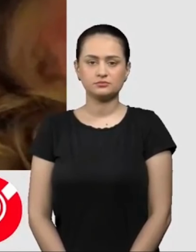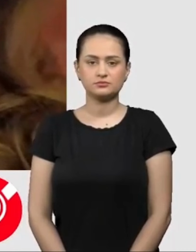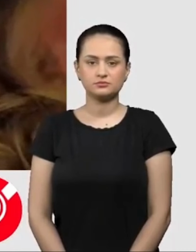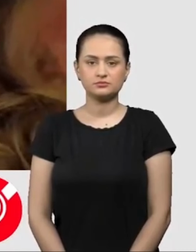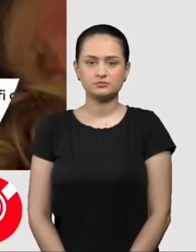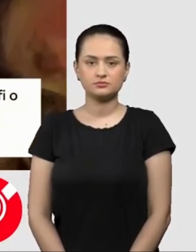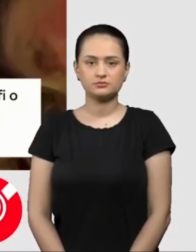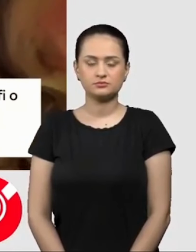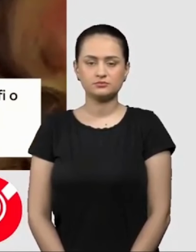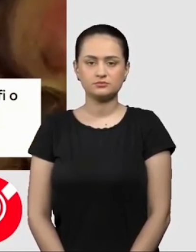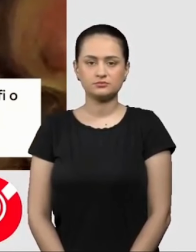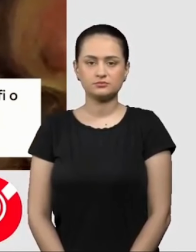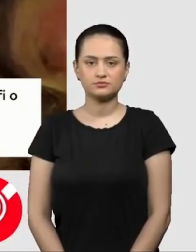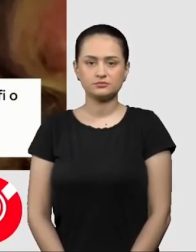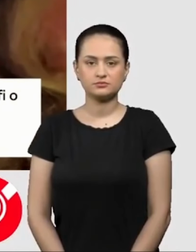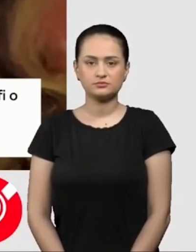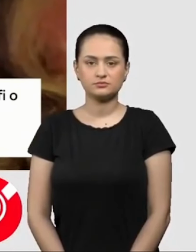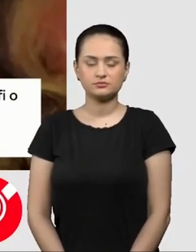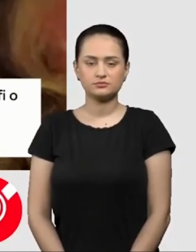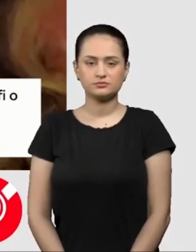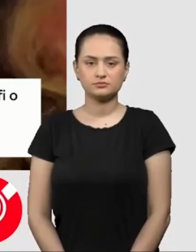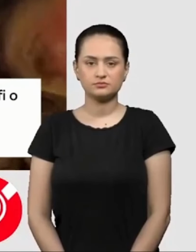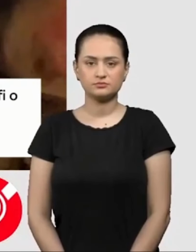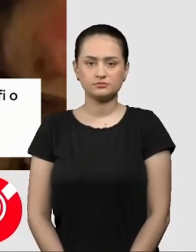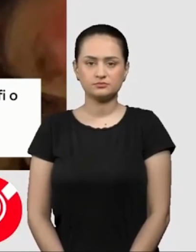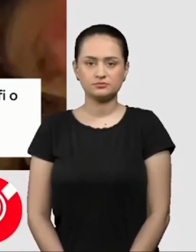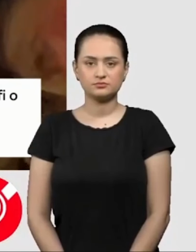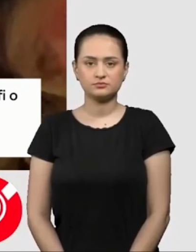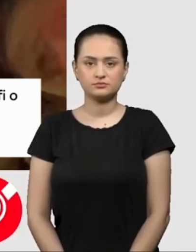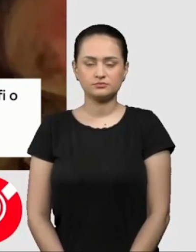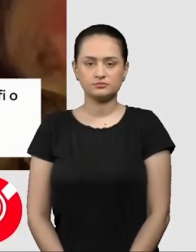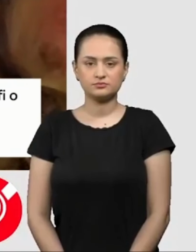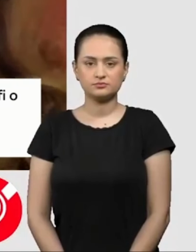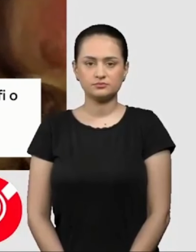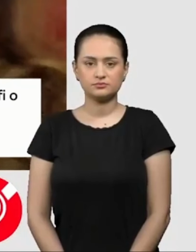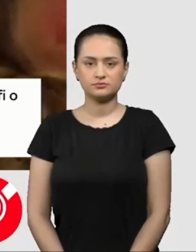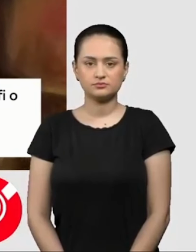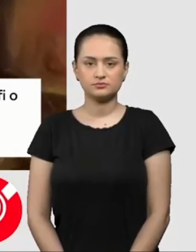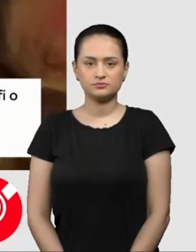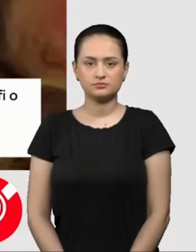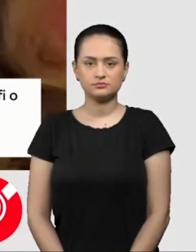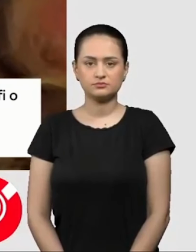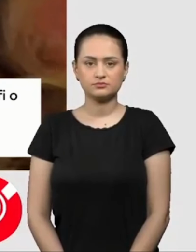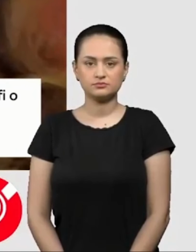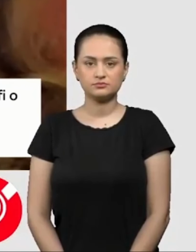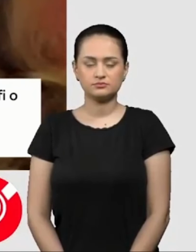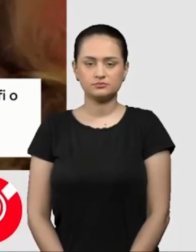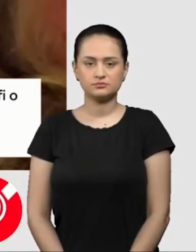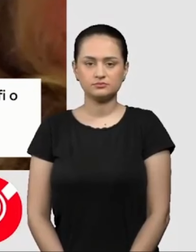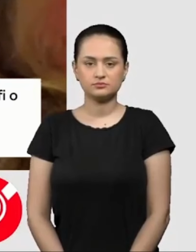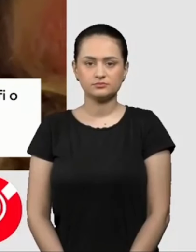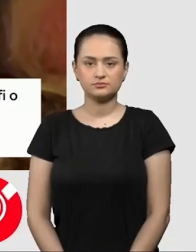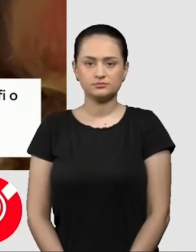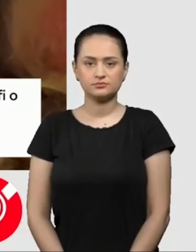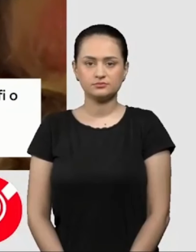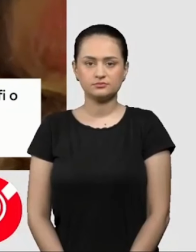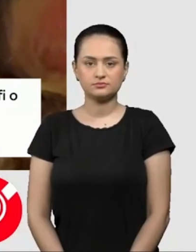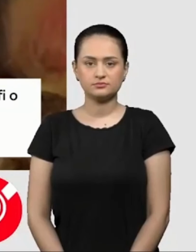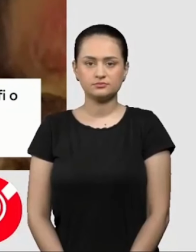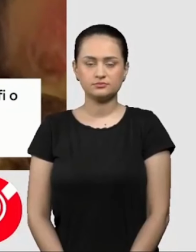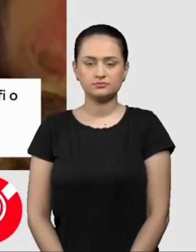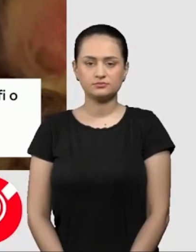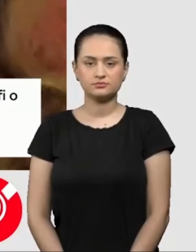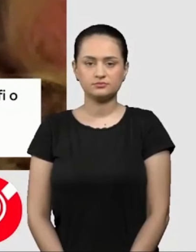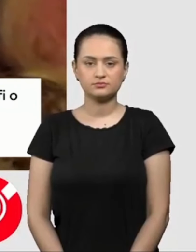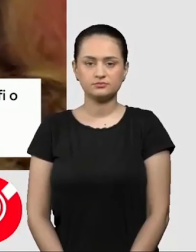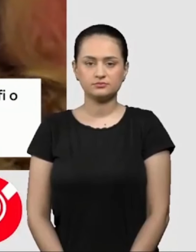de a avea copii. Ceea ce pot să vă spun astăzi este că toate am devenit mame în toate felurile posibile, sarcini spontane nemai